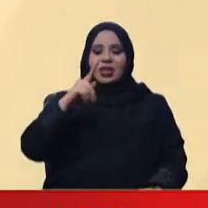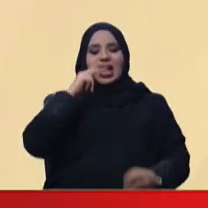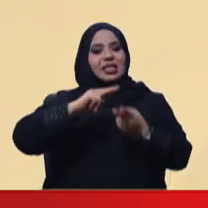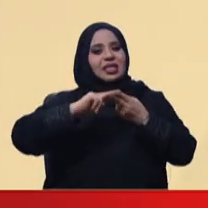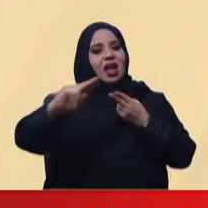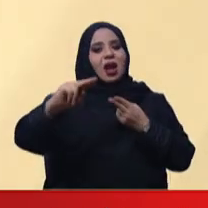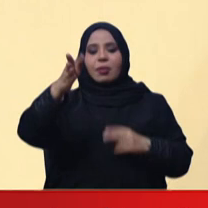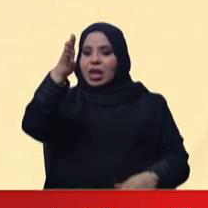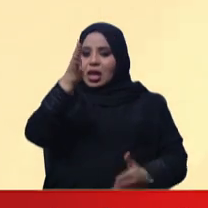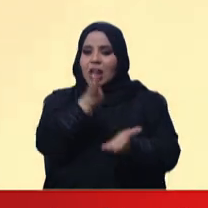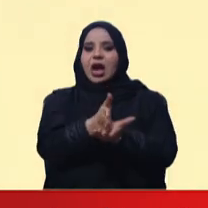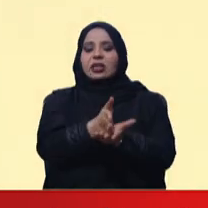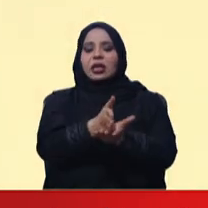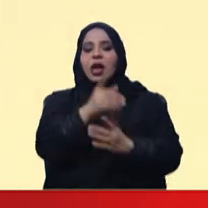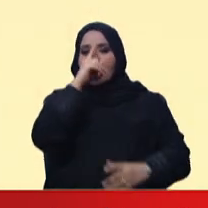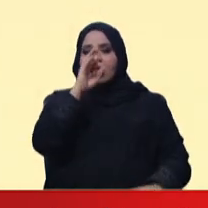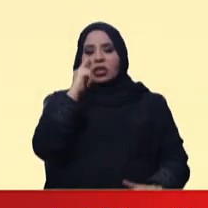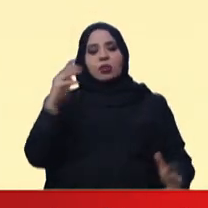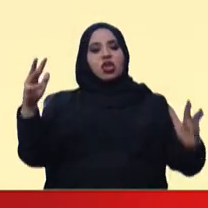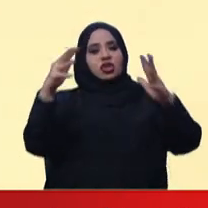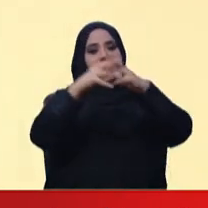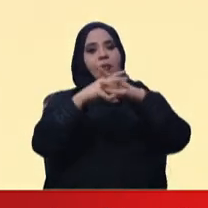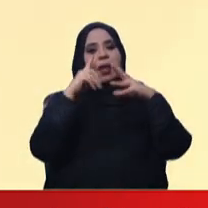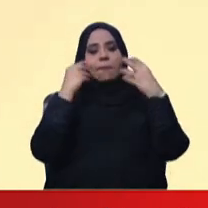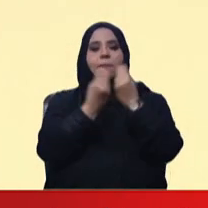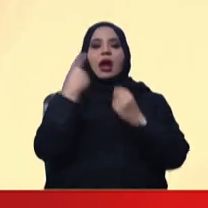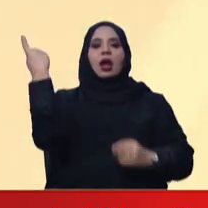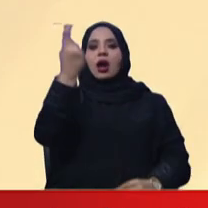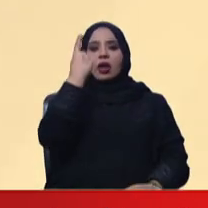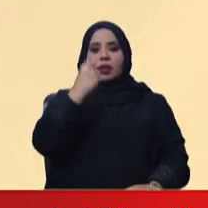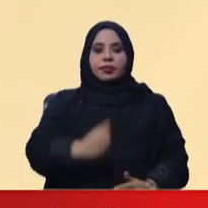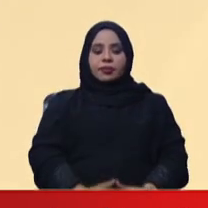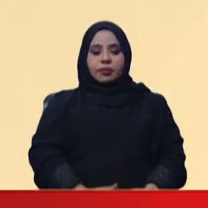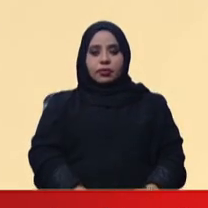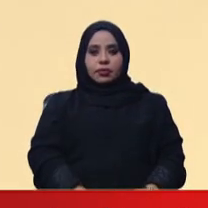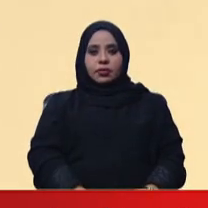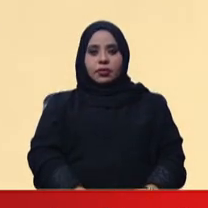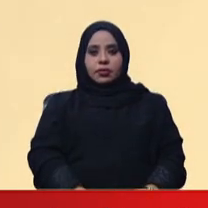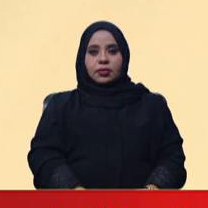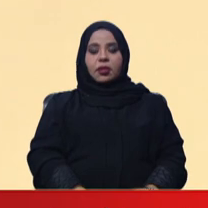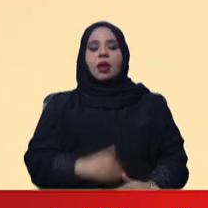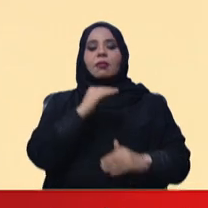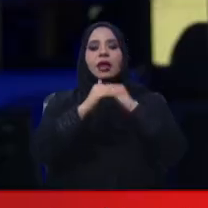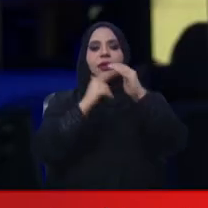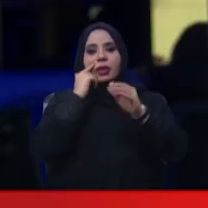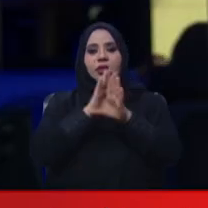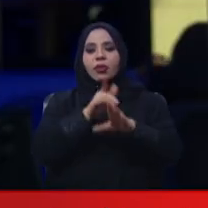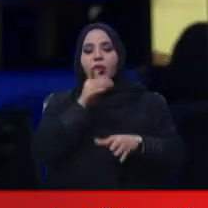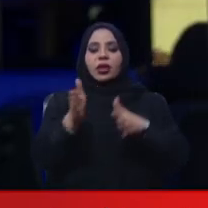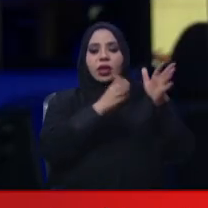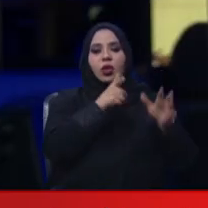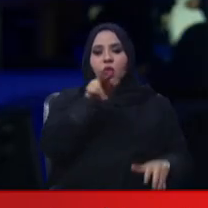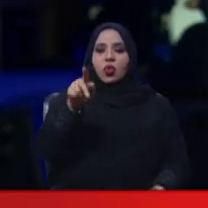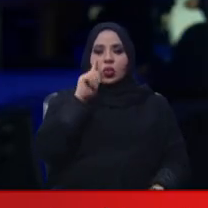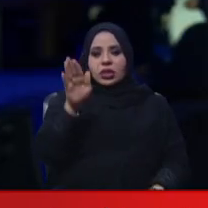العادل والشامل الذي يضمن ديمومة التنمية المستدامة. نعم، لا شك سالم، يعني هي